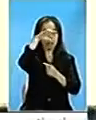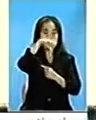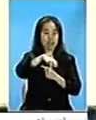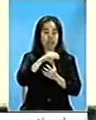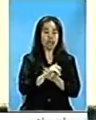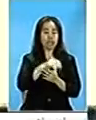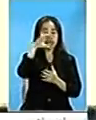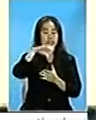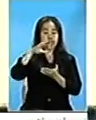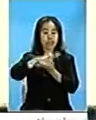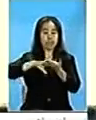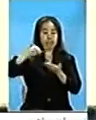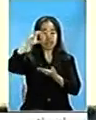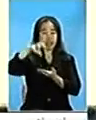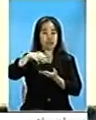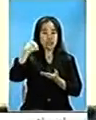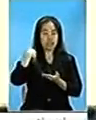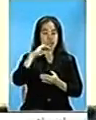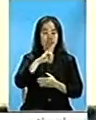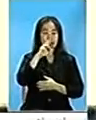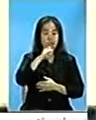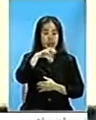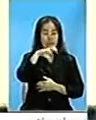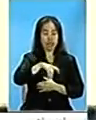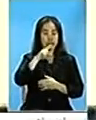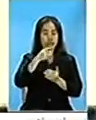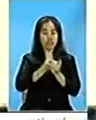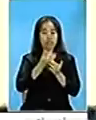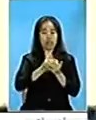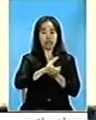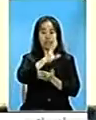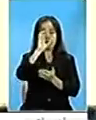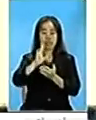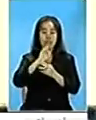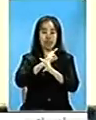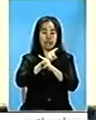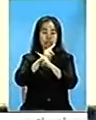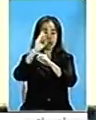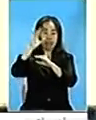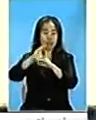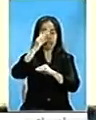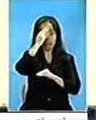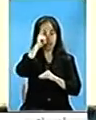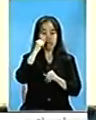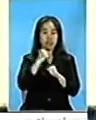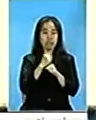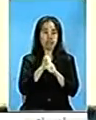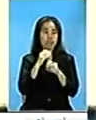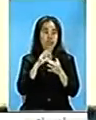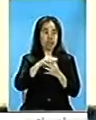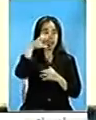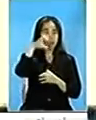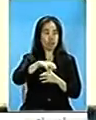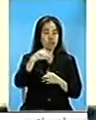ถาบันพระปกเกล้าแล้วก็ตัวรัฐสภาเองว่าต้องเพิ่มงบประมาณให้ท่านเป็นทวีคูณเพราะว่าผมเห็นว่าท่านเป็นองค์กร